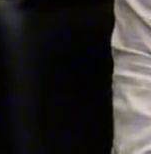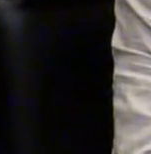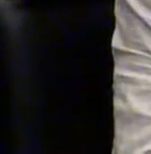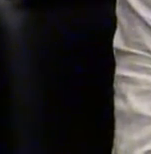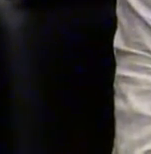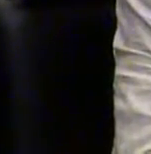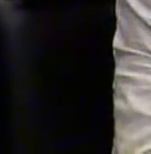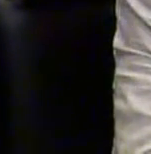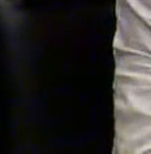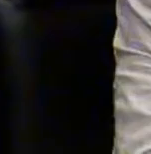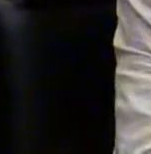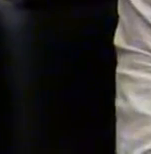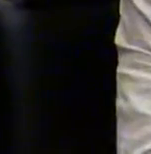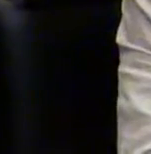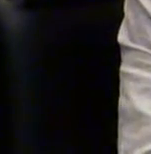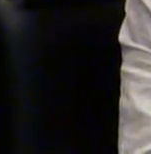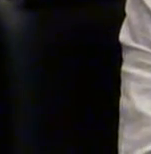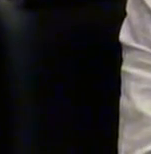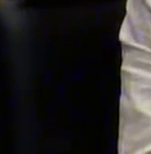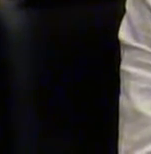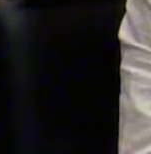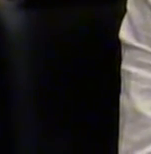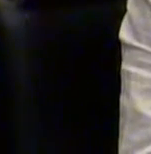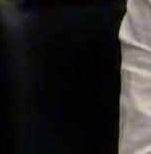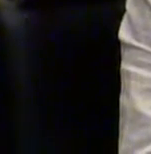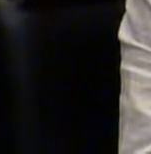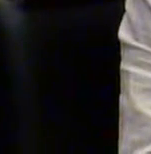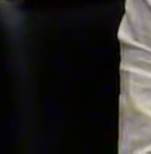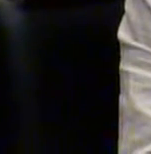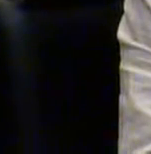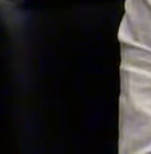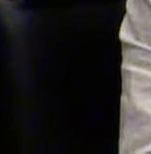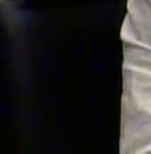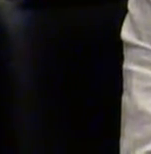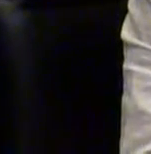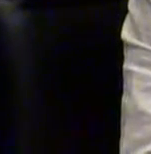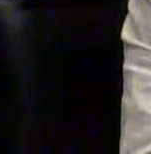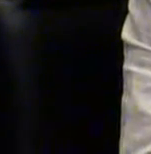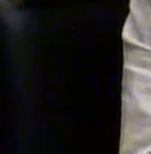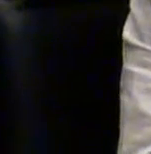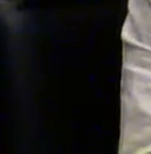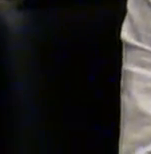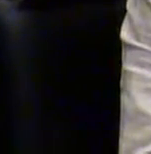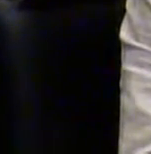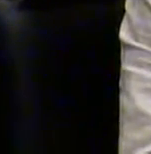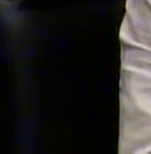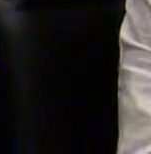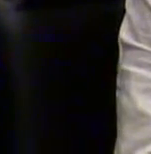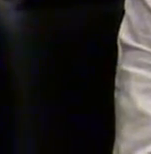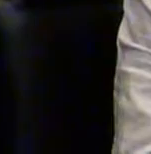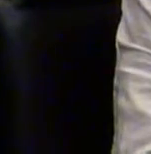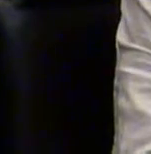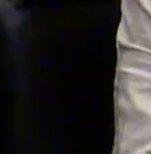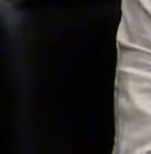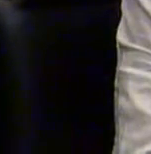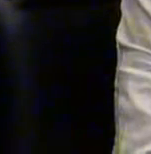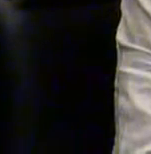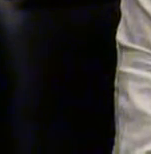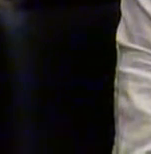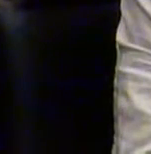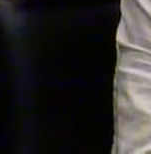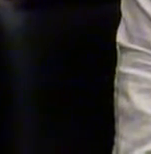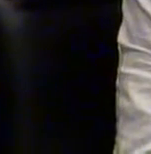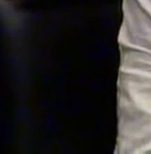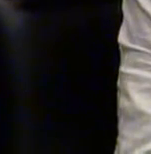Slide, s'il vous plaît. Voilà, par rapport aux autres revenus, le RBI peut être substitutif, comme nous l'avons vu, mais